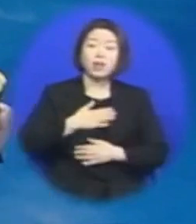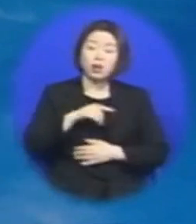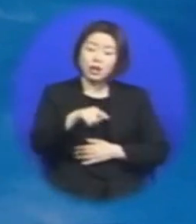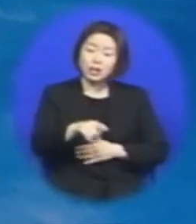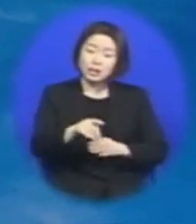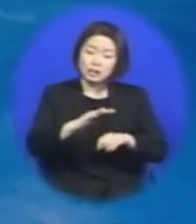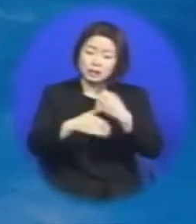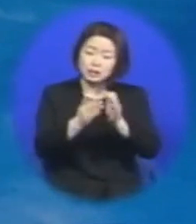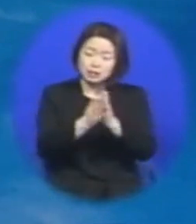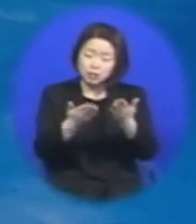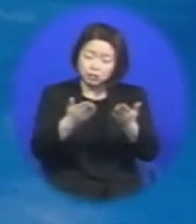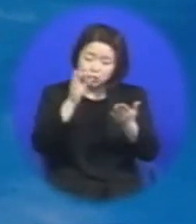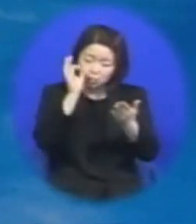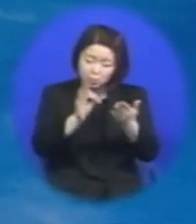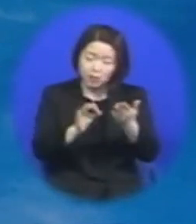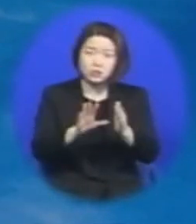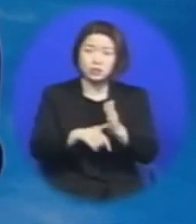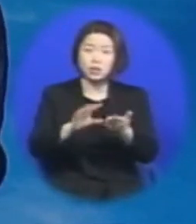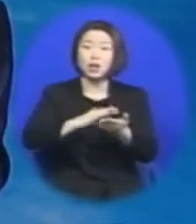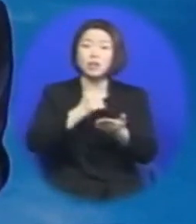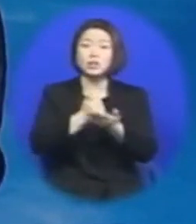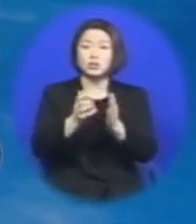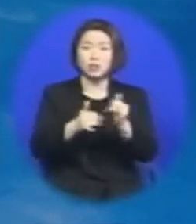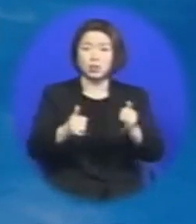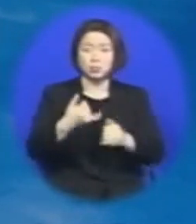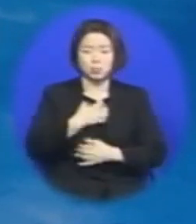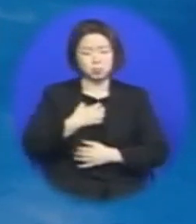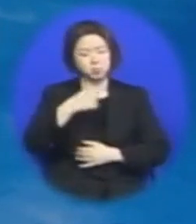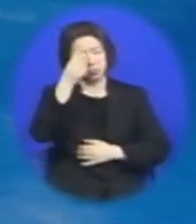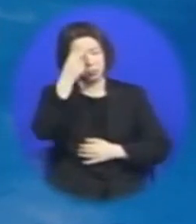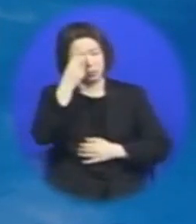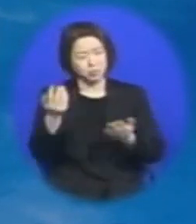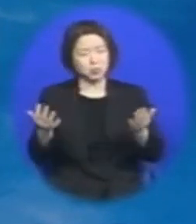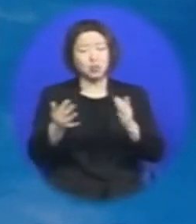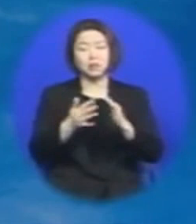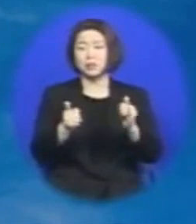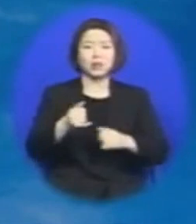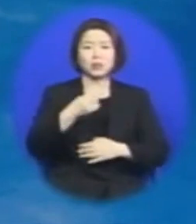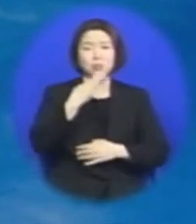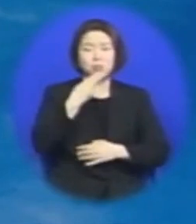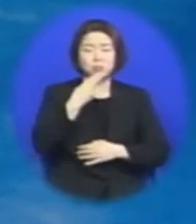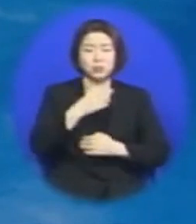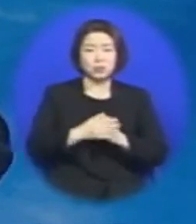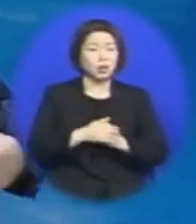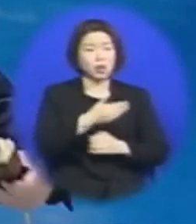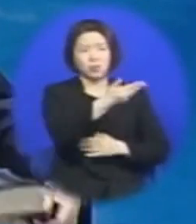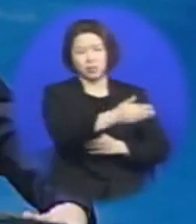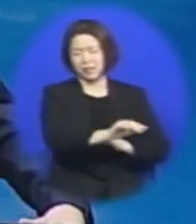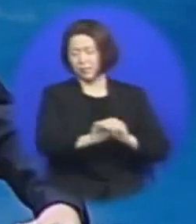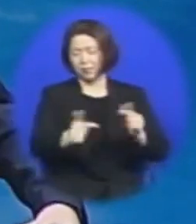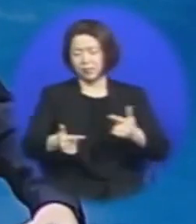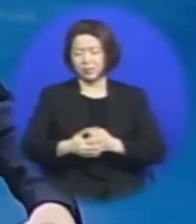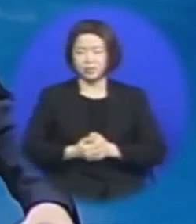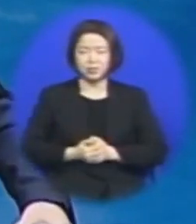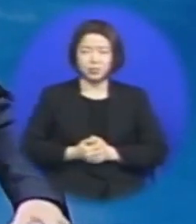책에서 본 그 그리스도인은 근심하고 걱정할 그런 사람 아닙니다 당신은